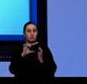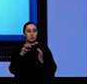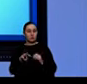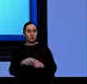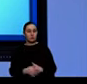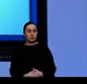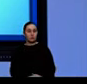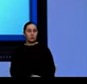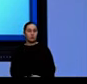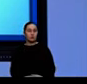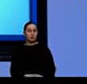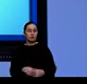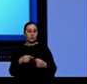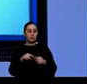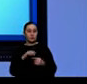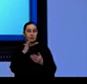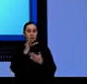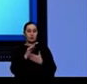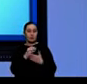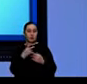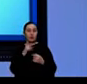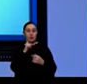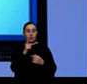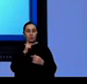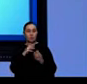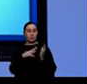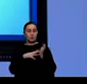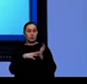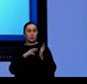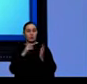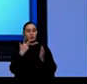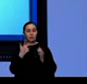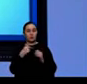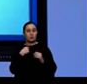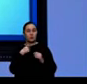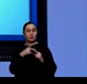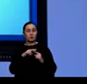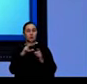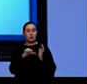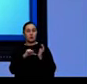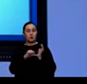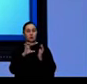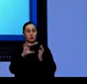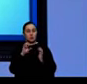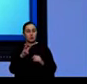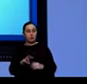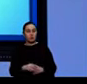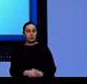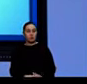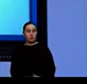cm. Demak, javob qalamning 9 dan 3 qismi 6 cm.